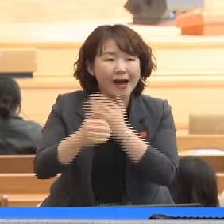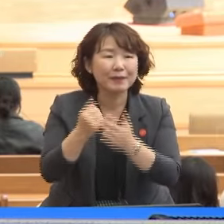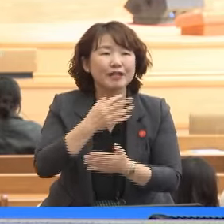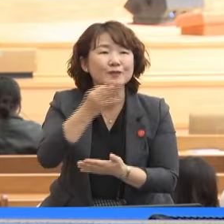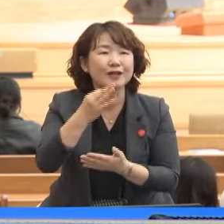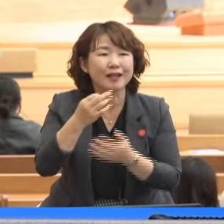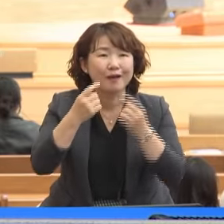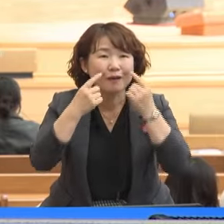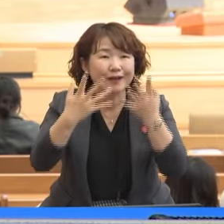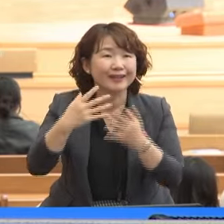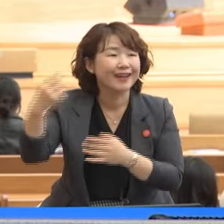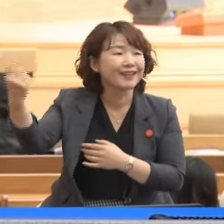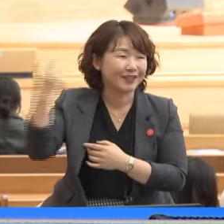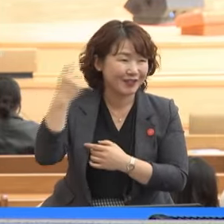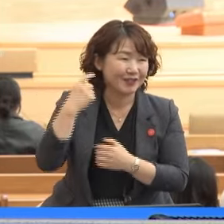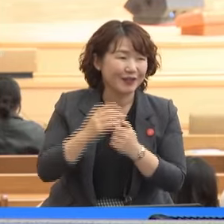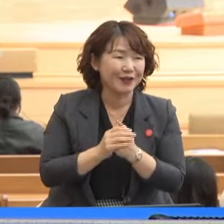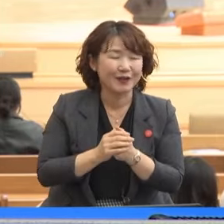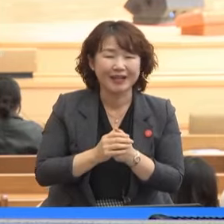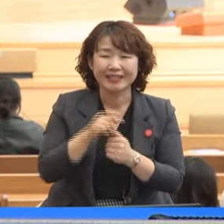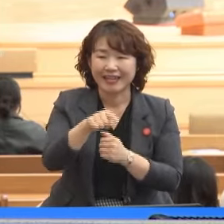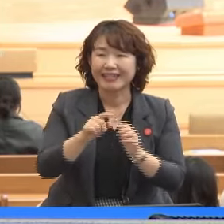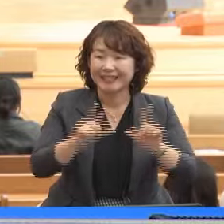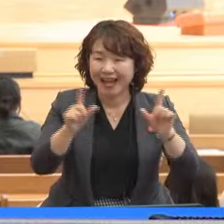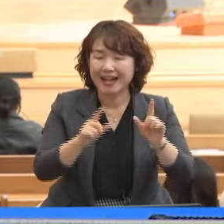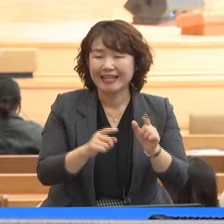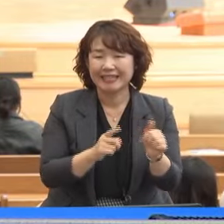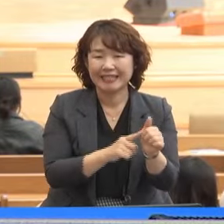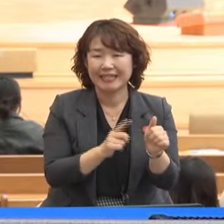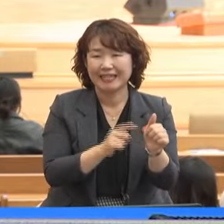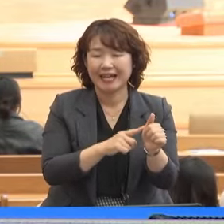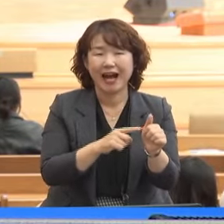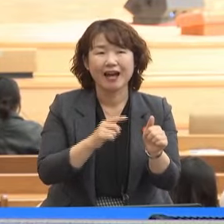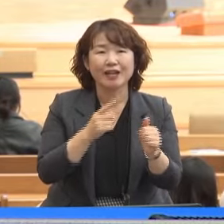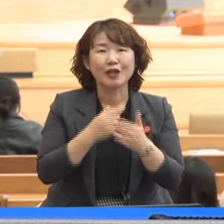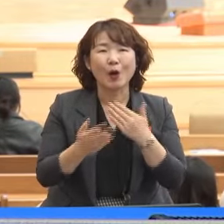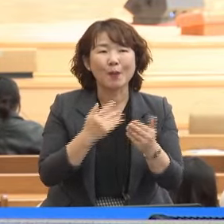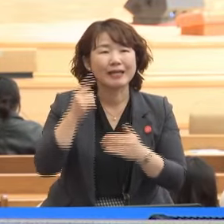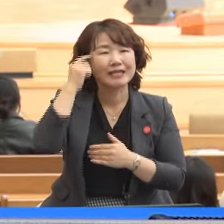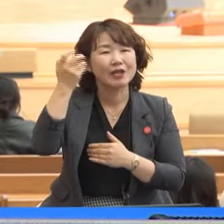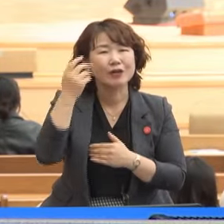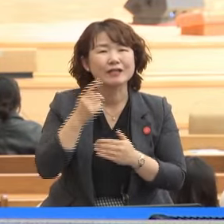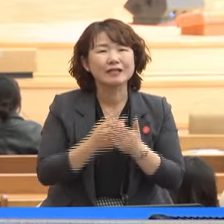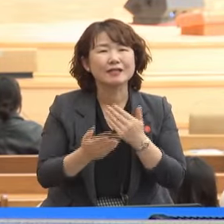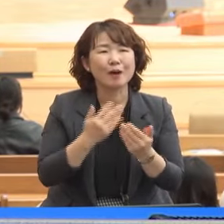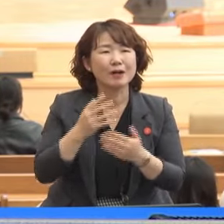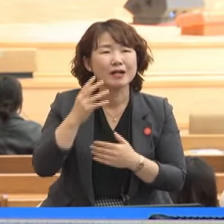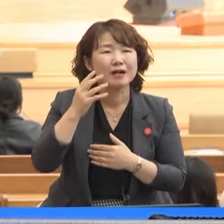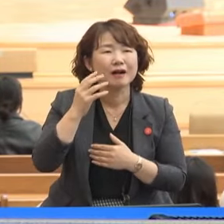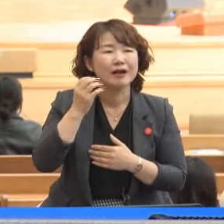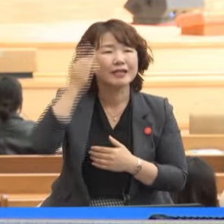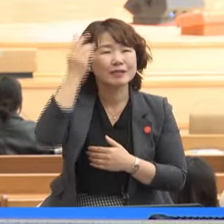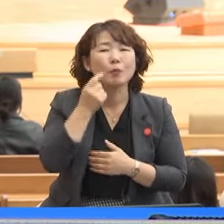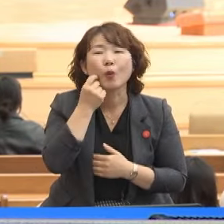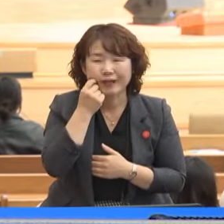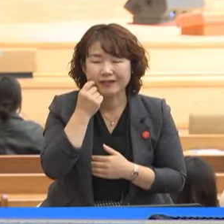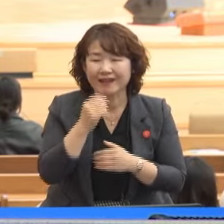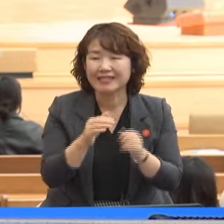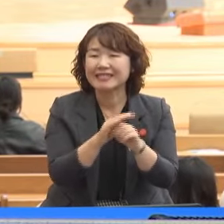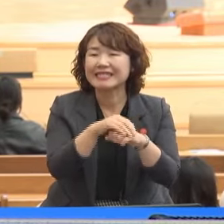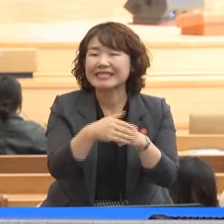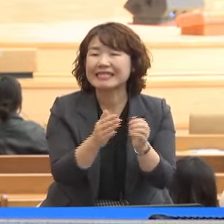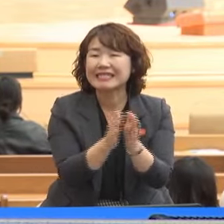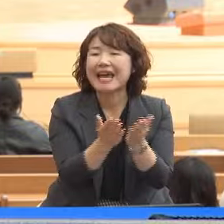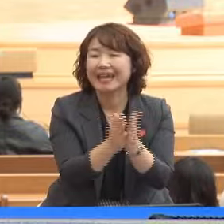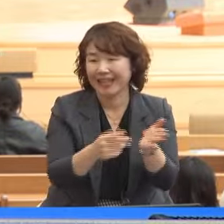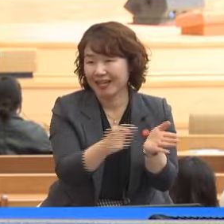음성이 들려왔대요. 그날 리처드 포스터가 경험한 그 영적인 체험을 잊을 수가 없어서 책에 기록을 하는 거예요.